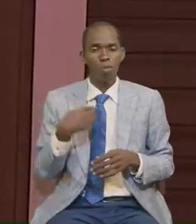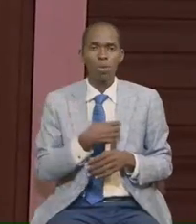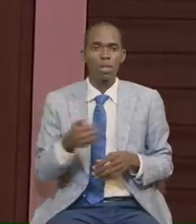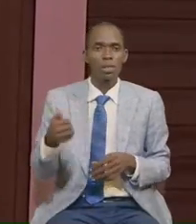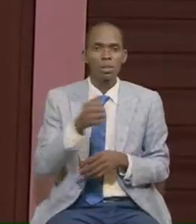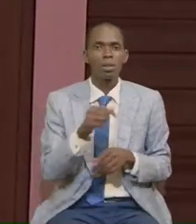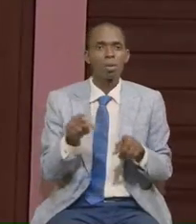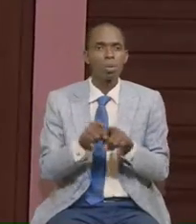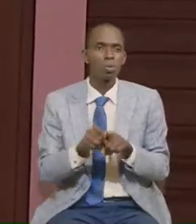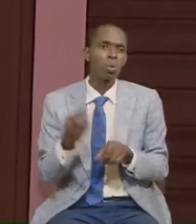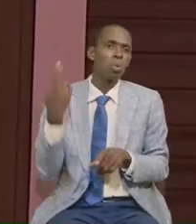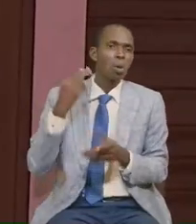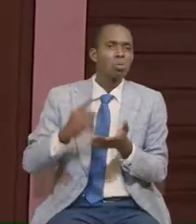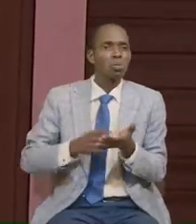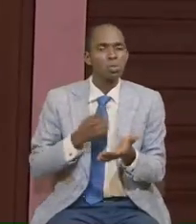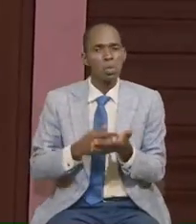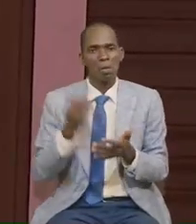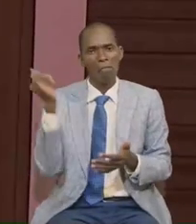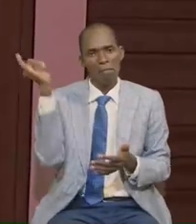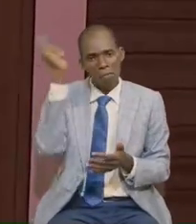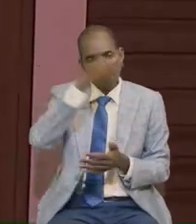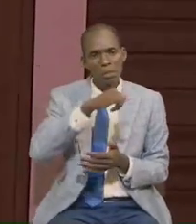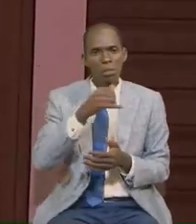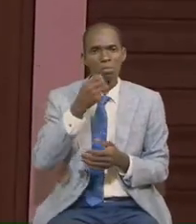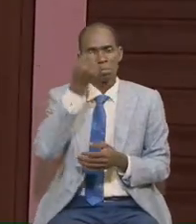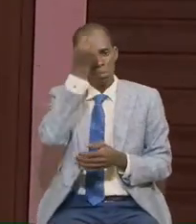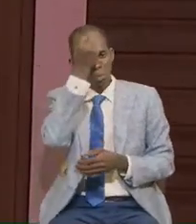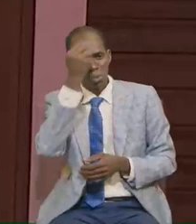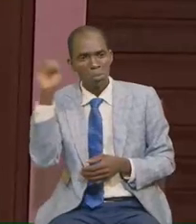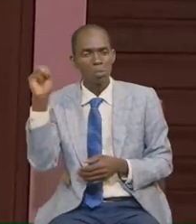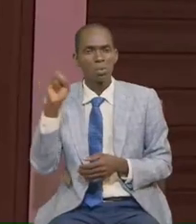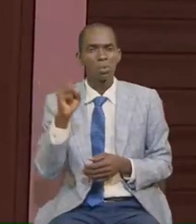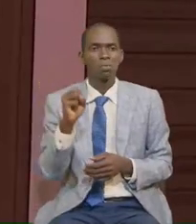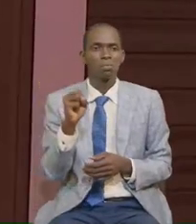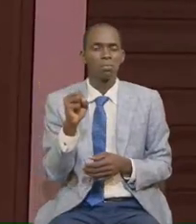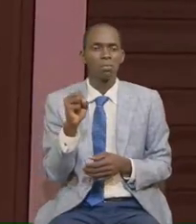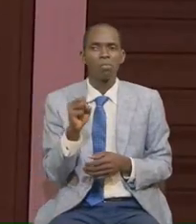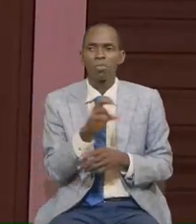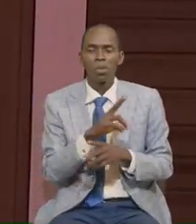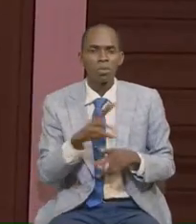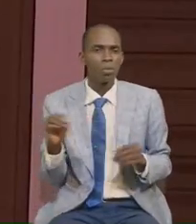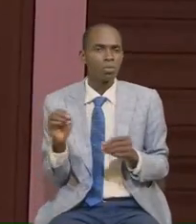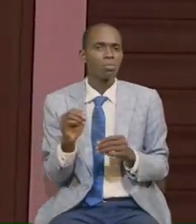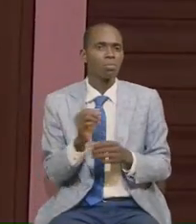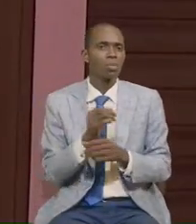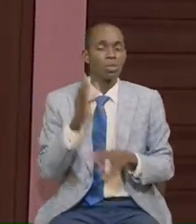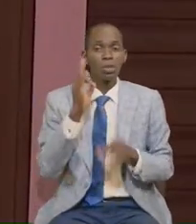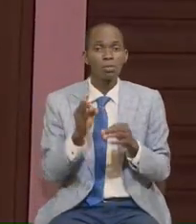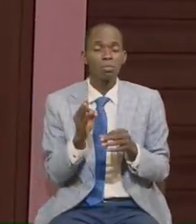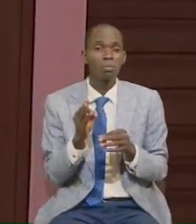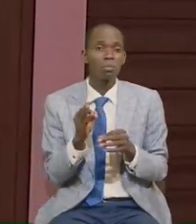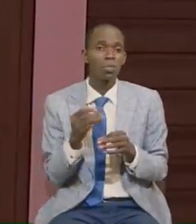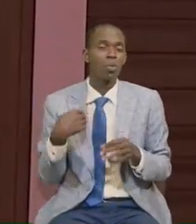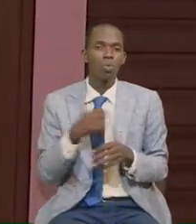Nous ne sommes plus. Si nous sommes nés de nouveau, nous étions désobéissants. Nous ne le sommes plus. Si nous sommes nés de nouveau, nous étions